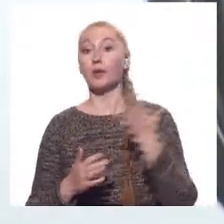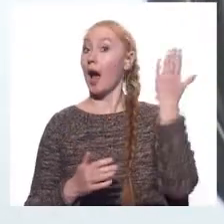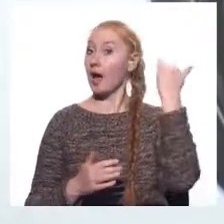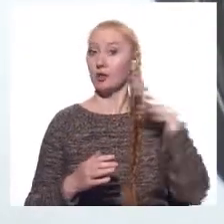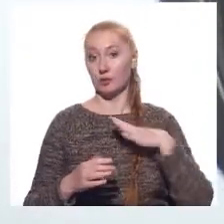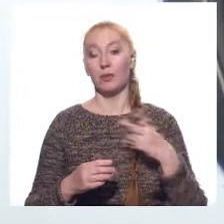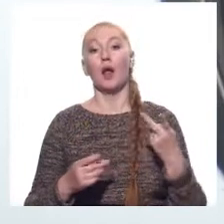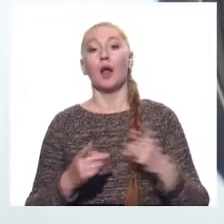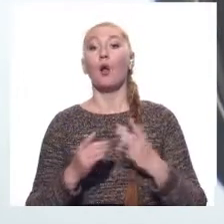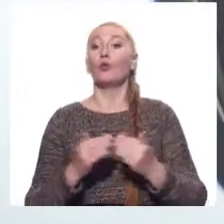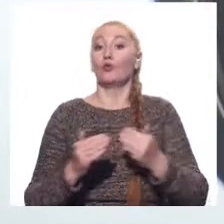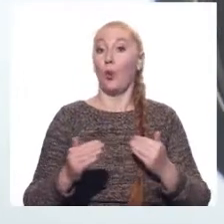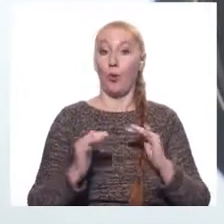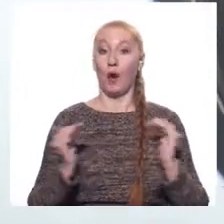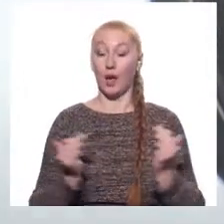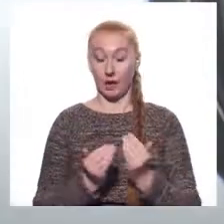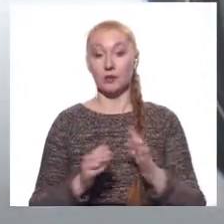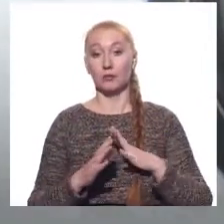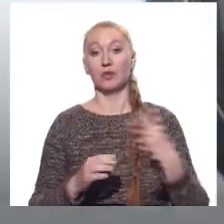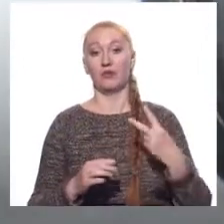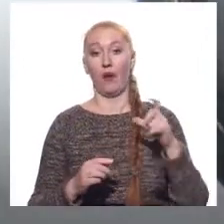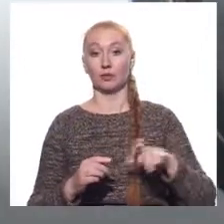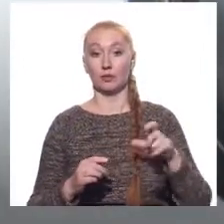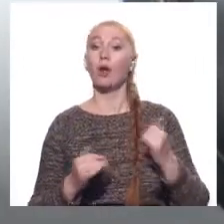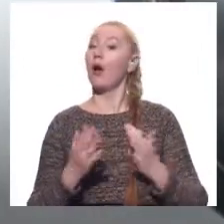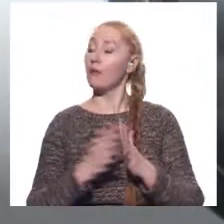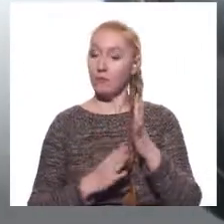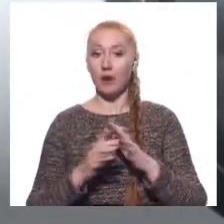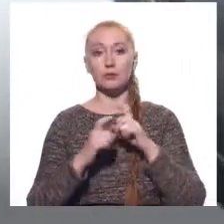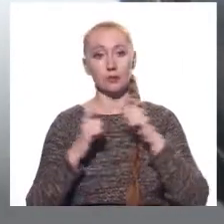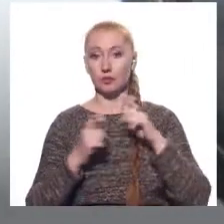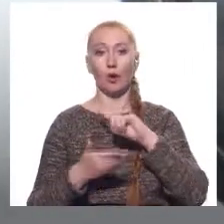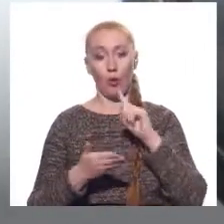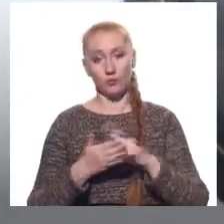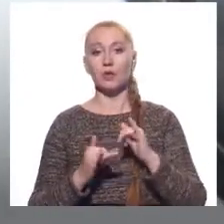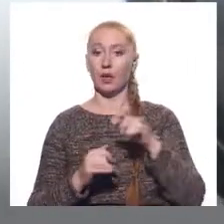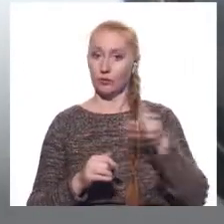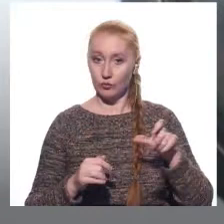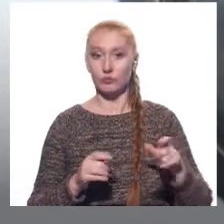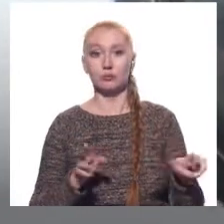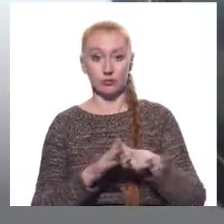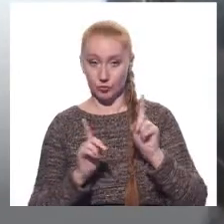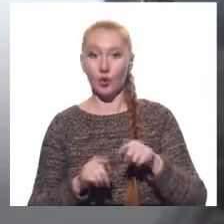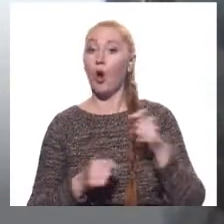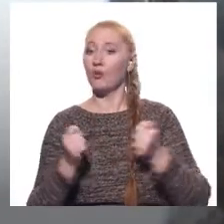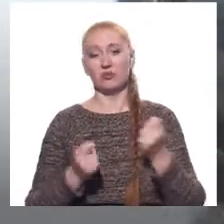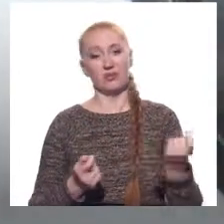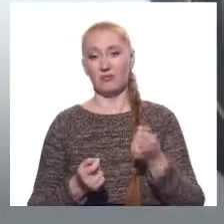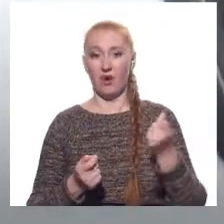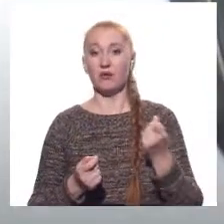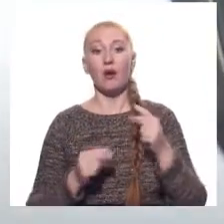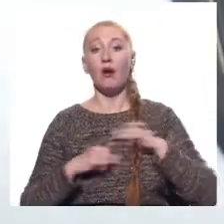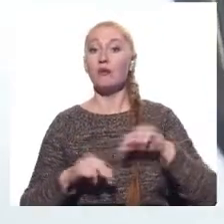близько 20 пасажирів. Маски, перчатки. В масках, рукавицях зобов'язані бути пасажири. Людей зараз небагато їздить, бо